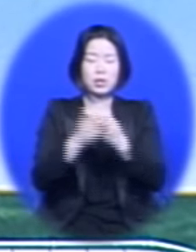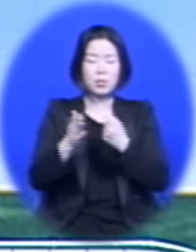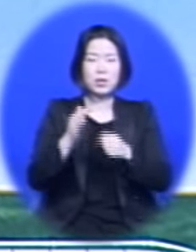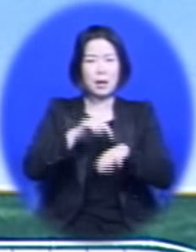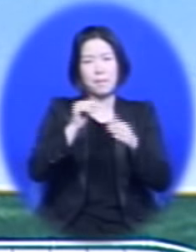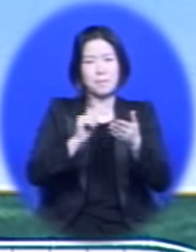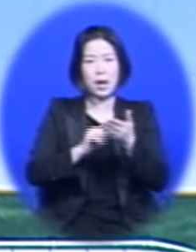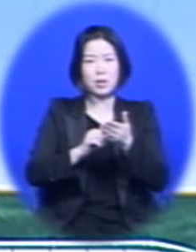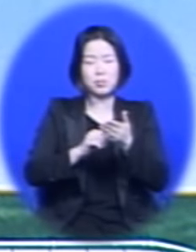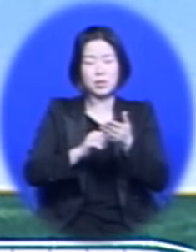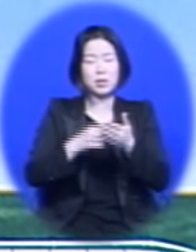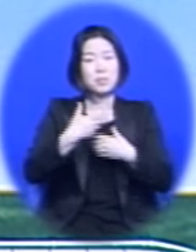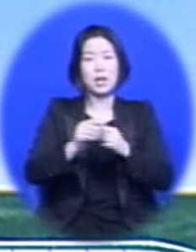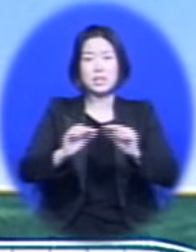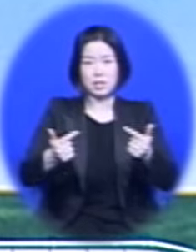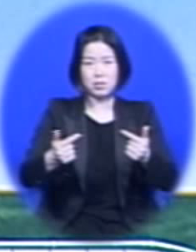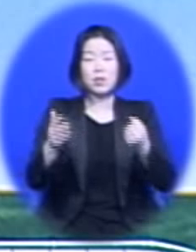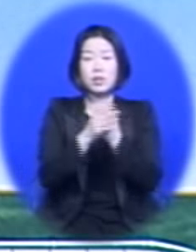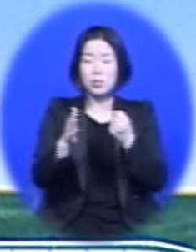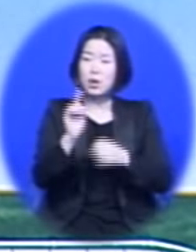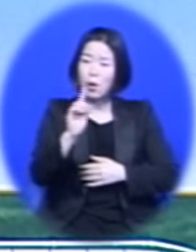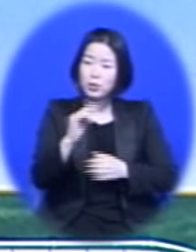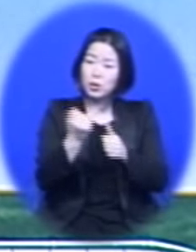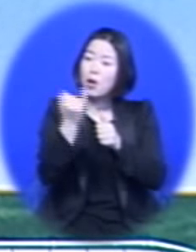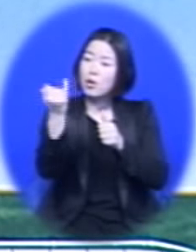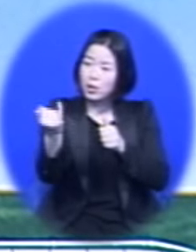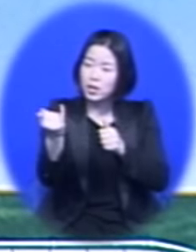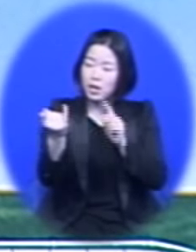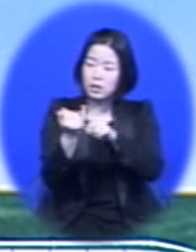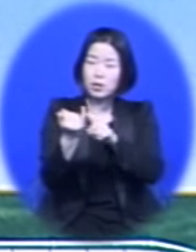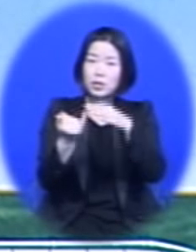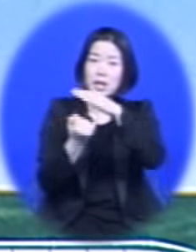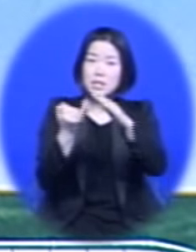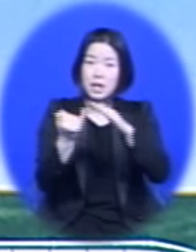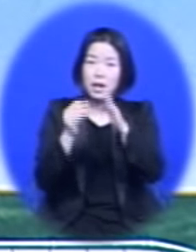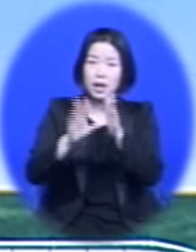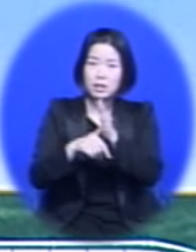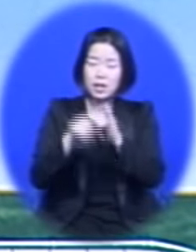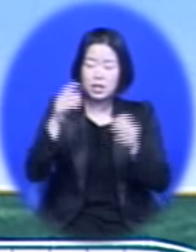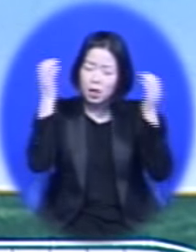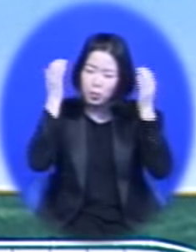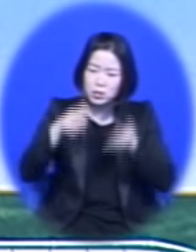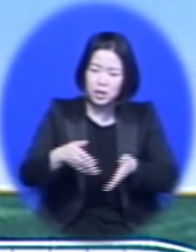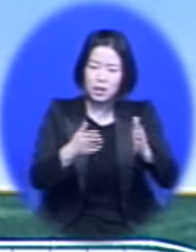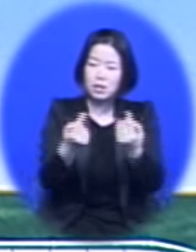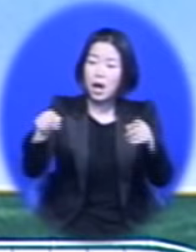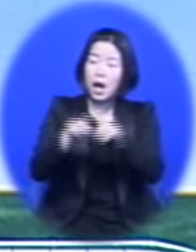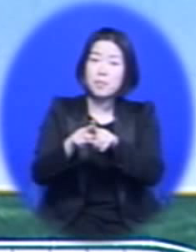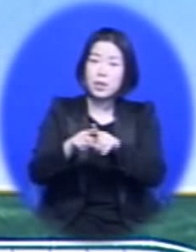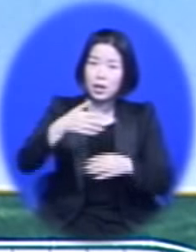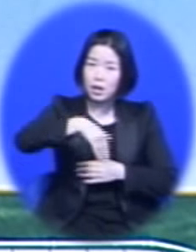그런데 제가 어떤 여인에게 그 여인을 사랑할 때 이 고생의 길을 같이